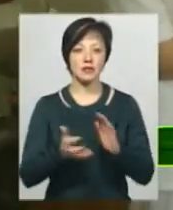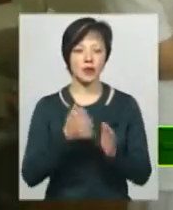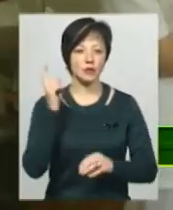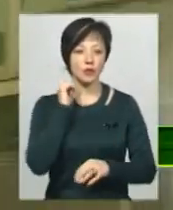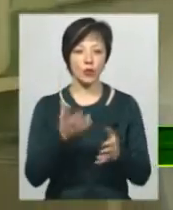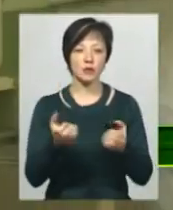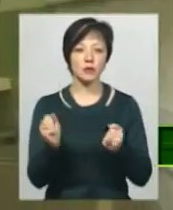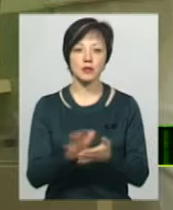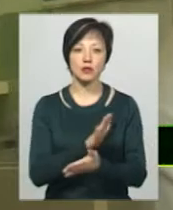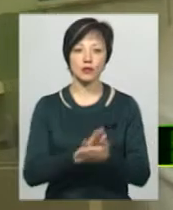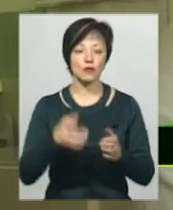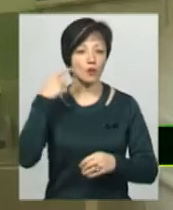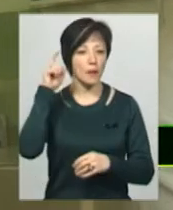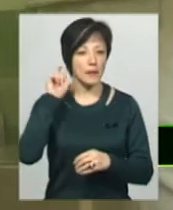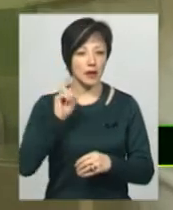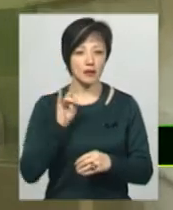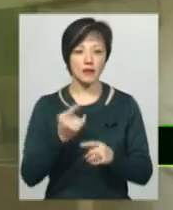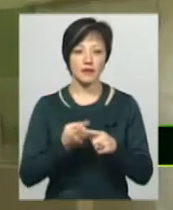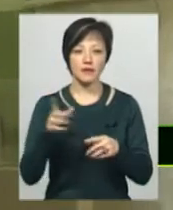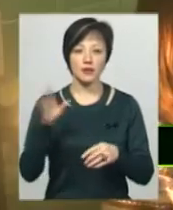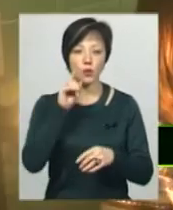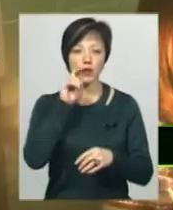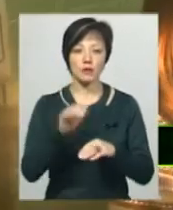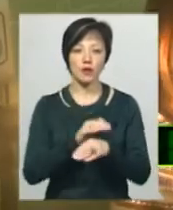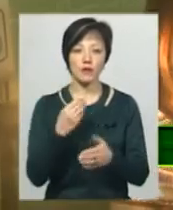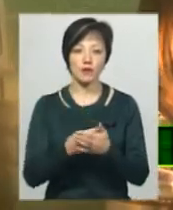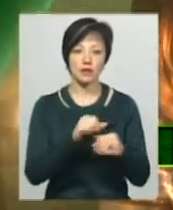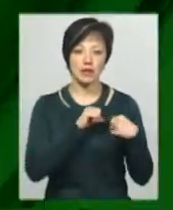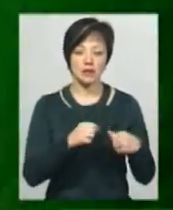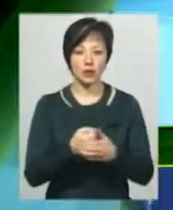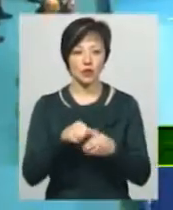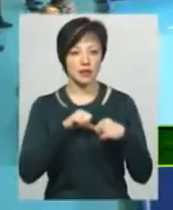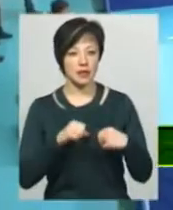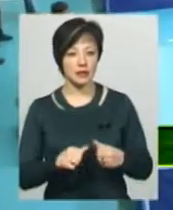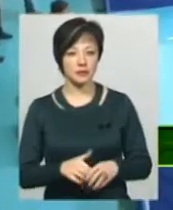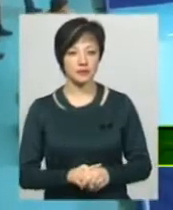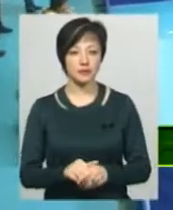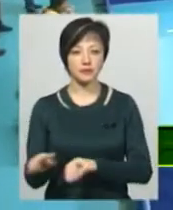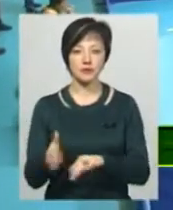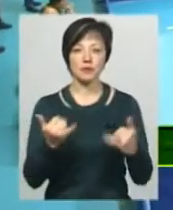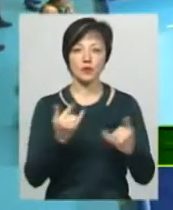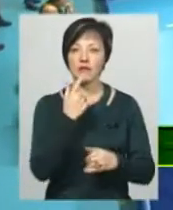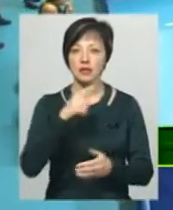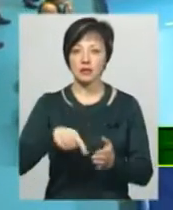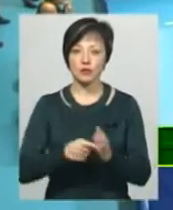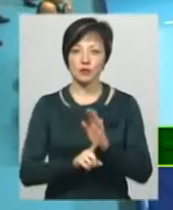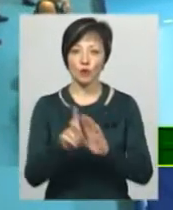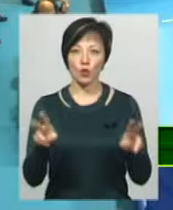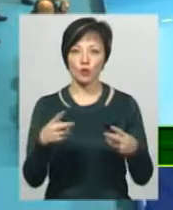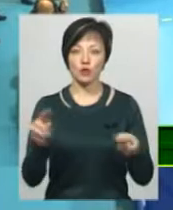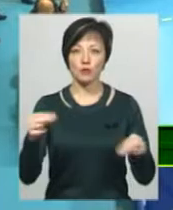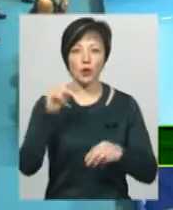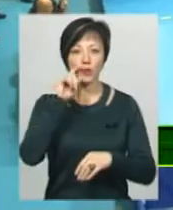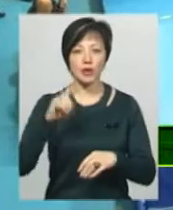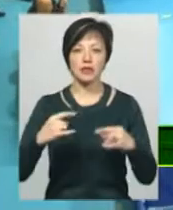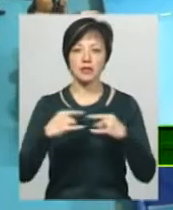слуху отримали безкоштовні слухові апарати від Всеукраїнського благодійного фонду «Серце до серця». Сьогодні в Красиліві розпочався клубний чемпіонат